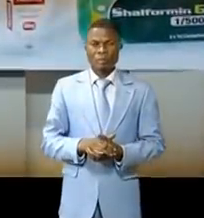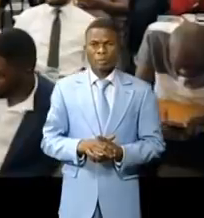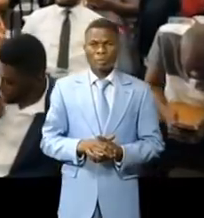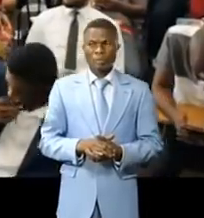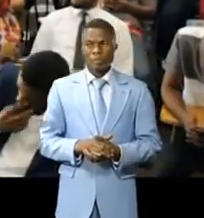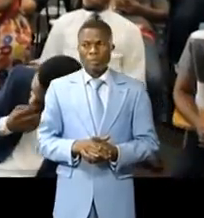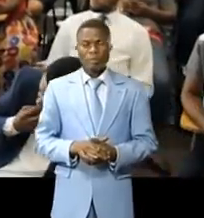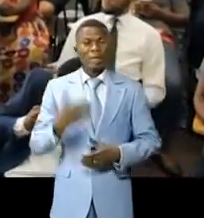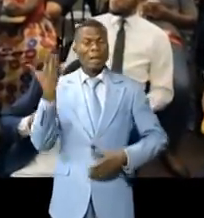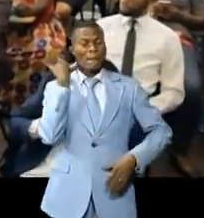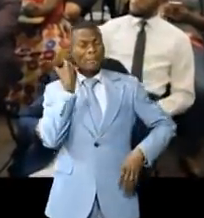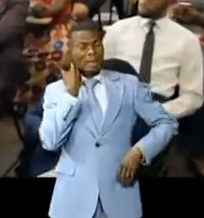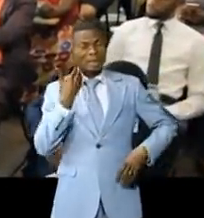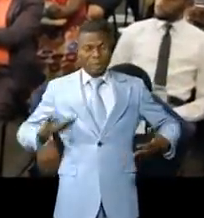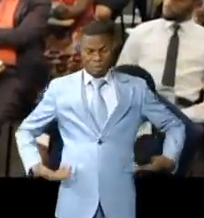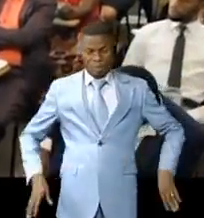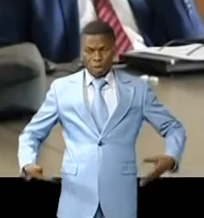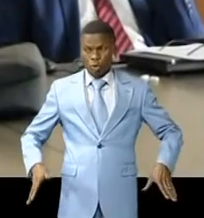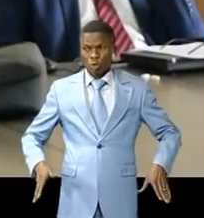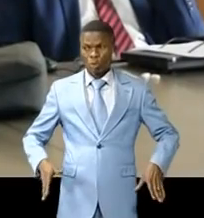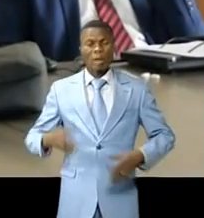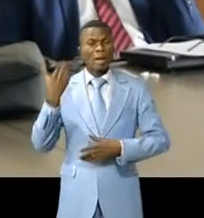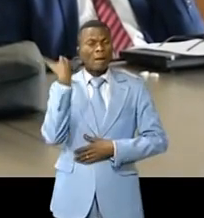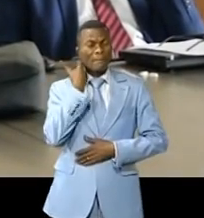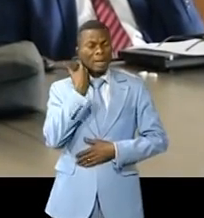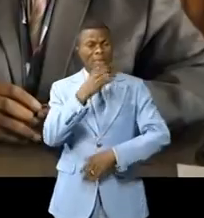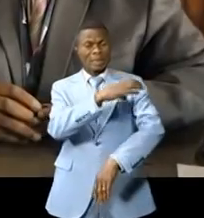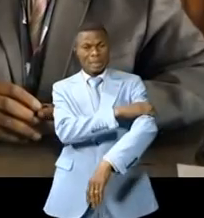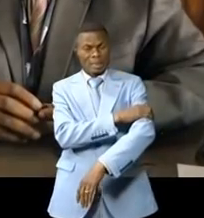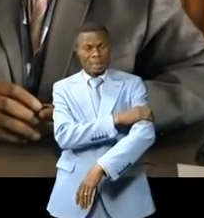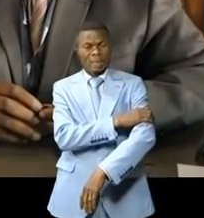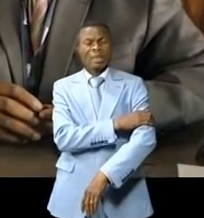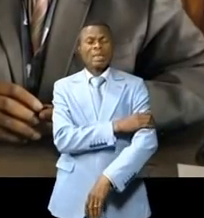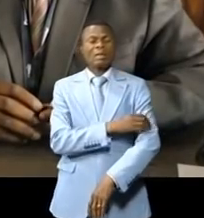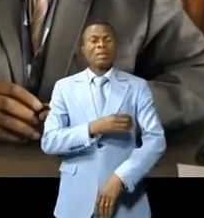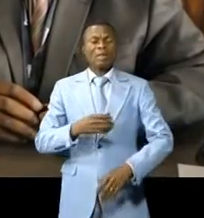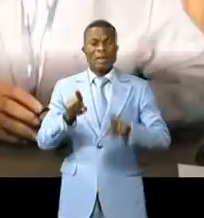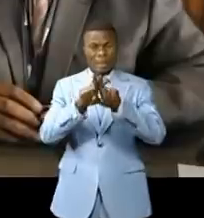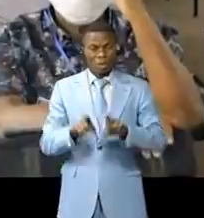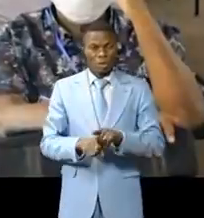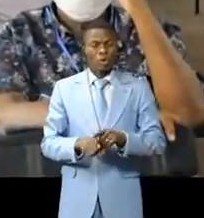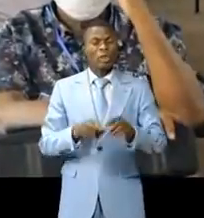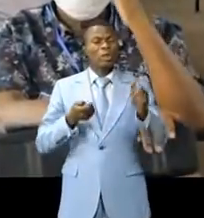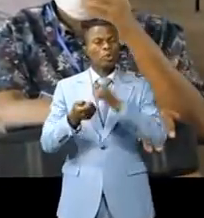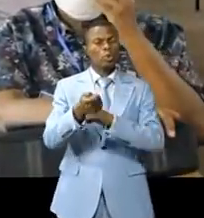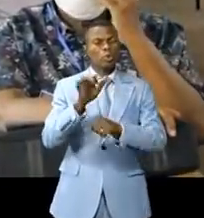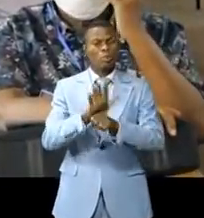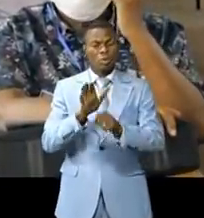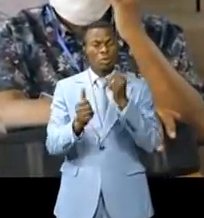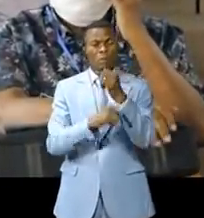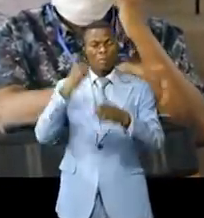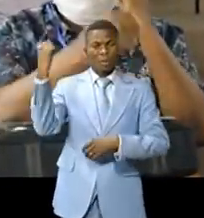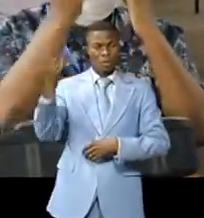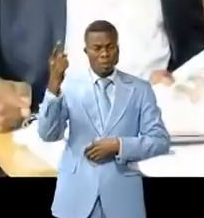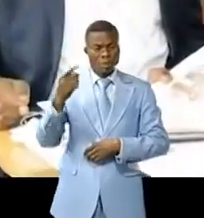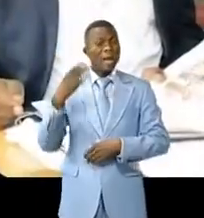cancer, diabète, maladies cardiovasculaires, pancréatite et beaucoup d'autres constituent la gamme de maladies non